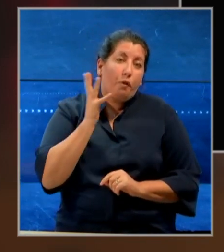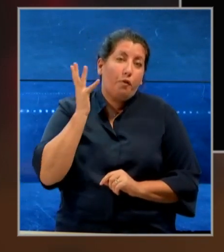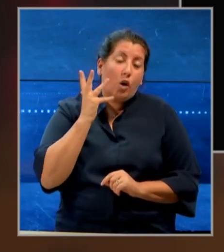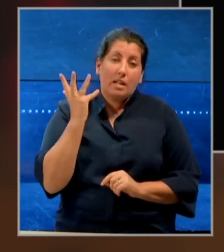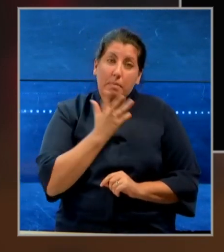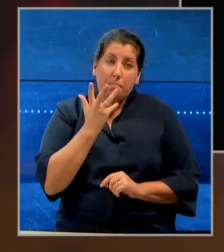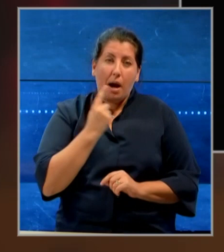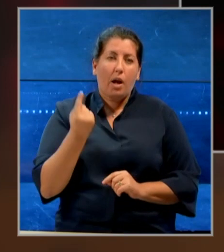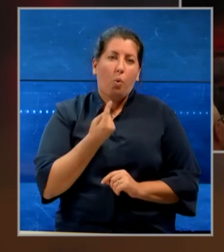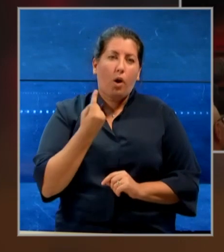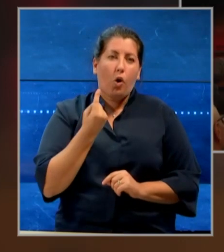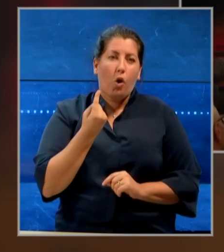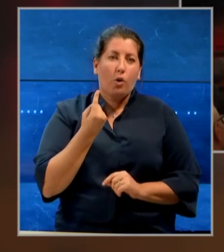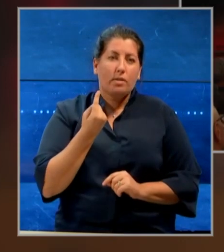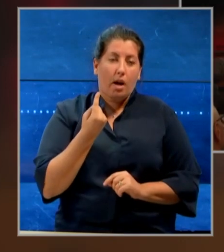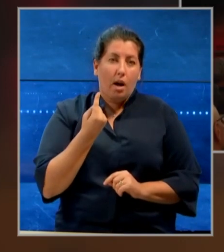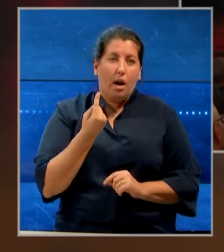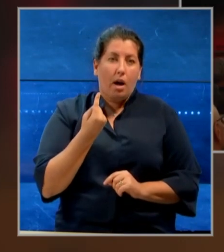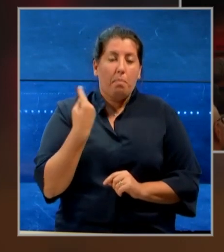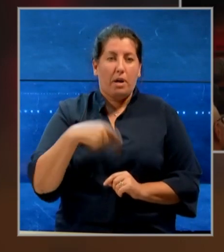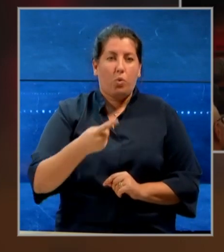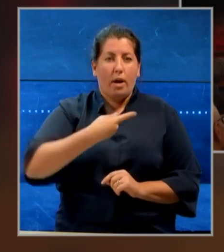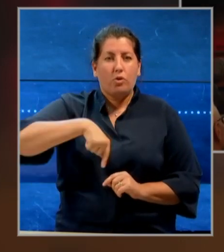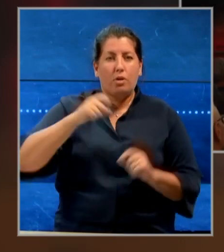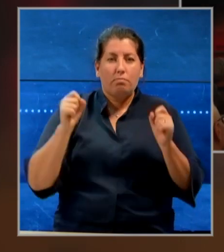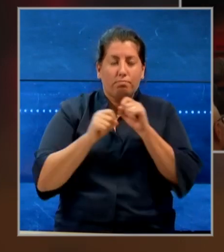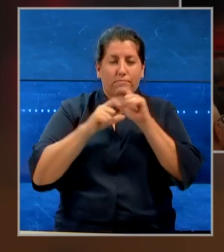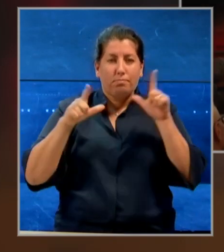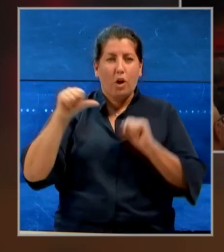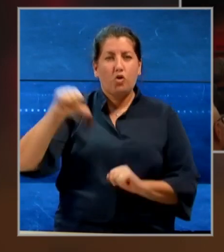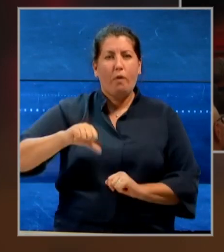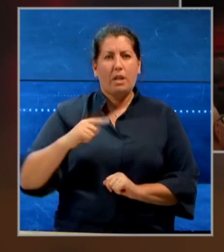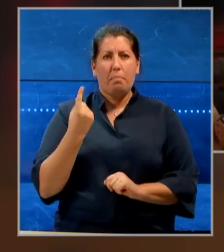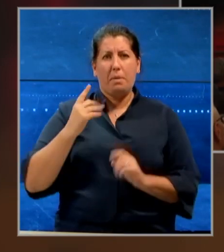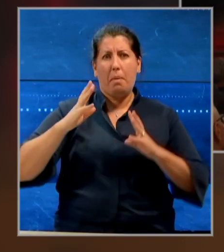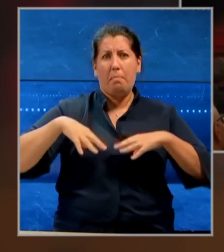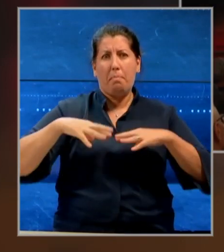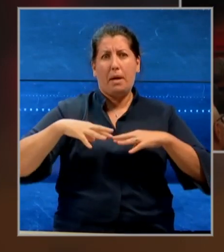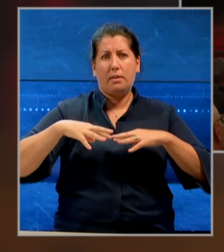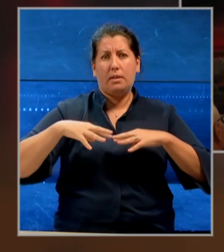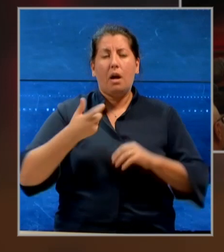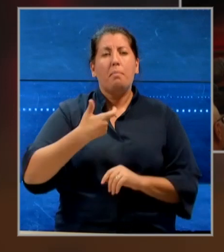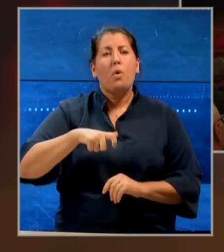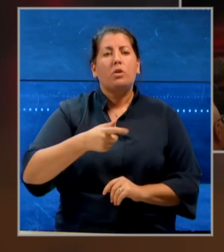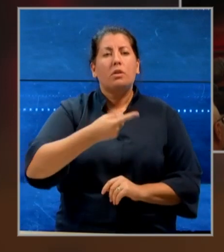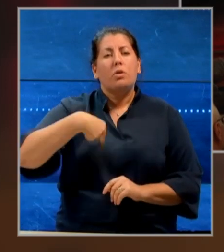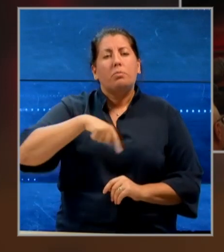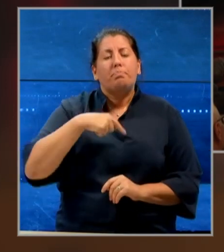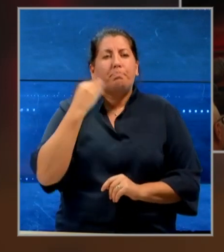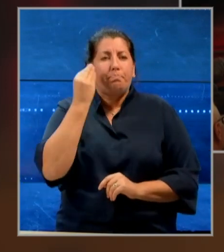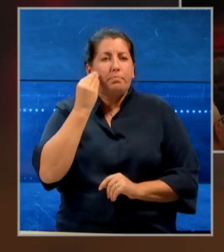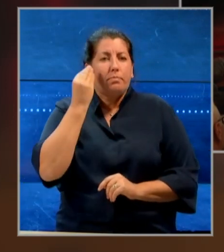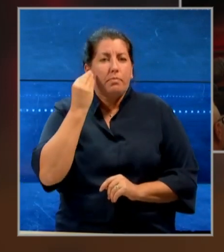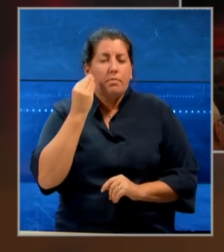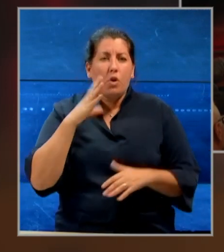qualcosa. Questo credo che siamo rimasti sorpresi anche noi dalla sconfitta della prima partita, perché il nostro precampionato secondo noi era stato soddisfacente, se